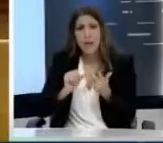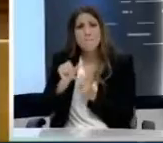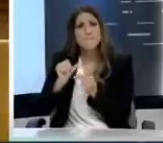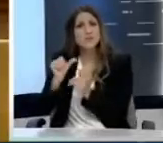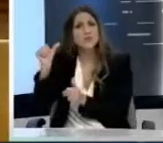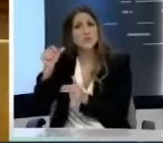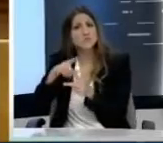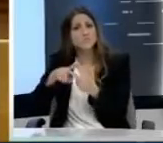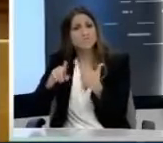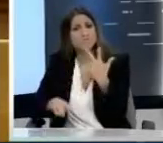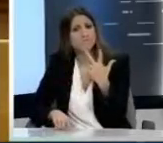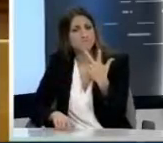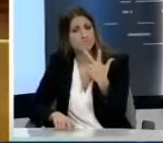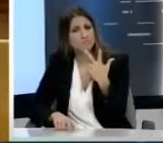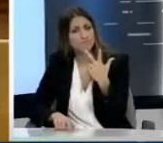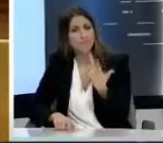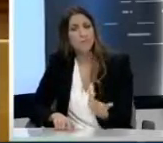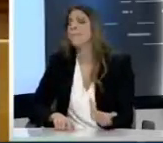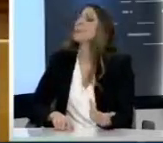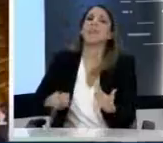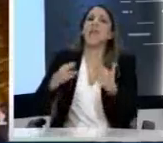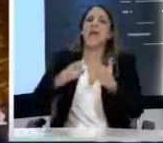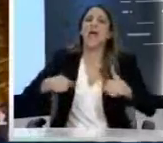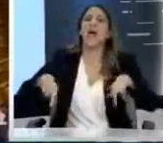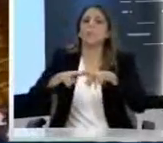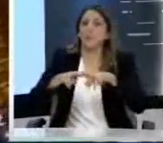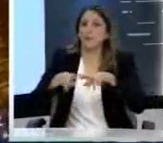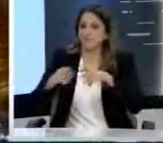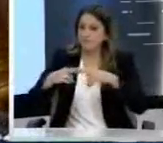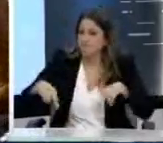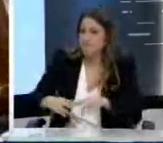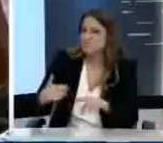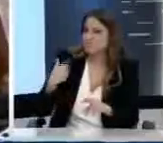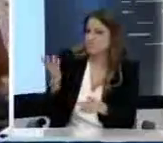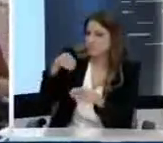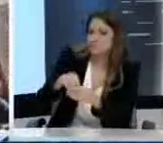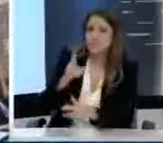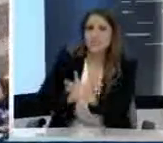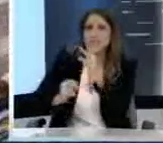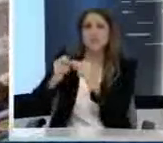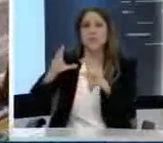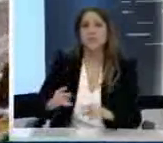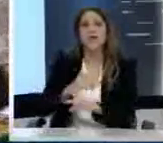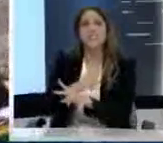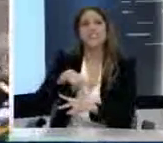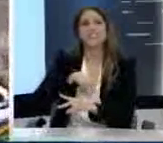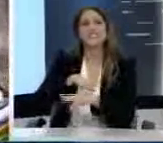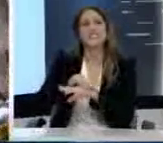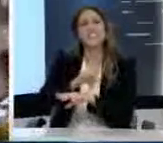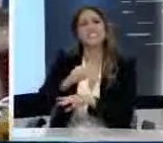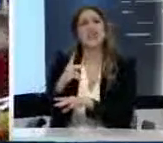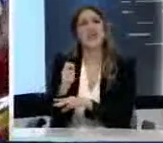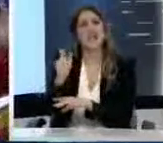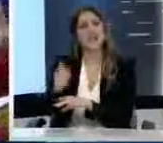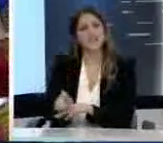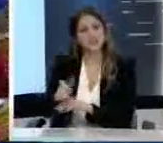μισθούς. Στην Επιτροπή αρχίσαμε μια συζήτηση με τον κύριο Σκανδαλίδη για το πώς